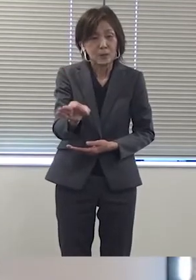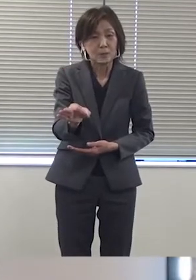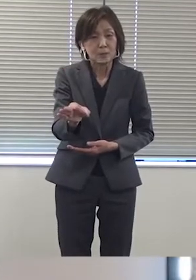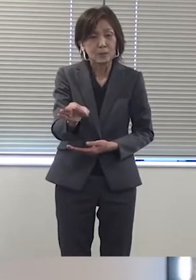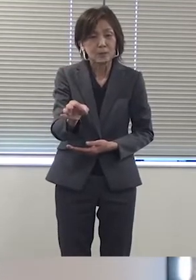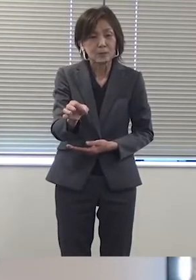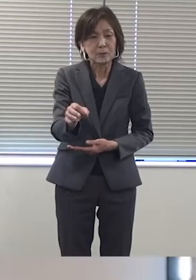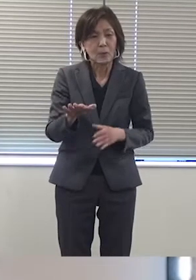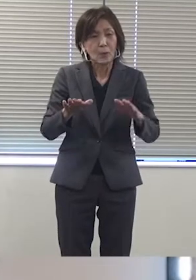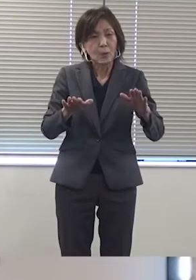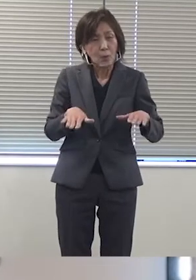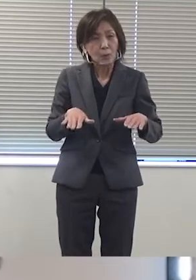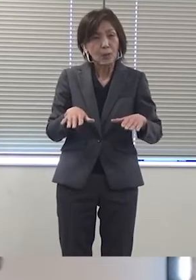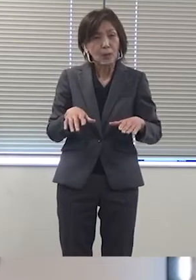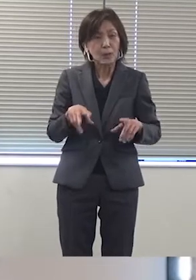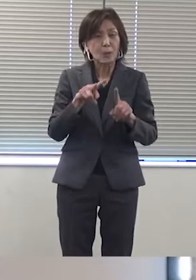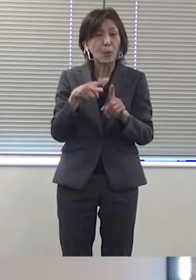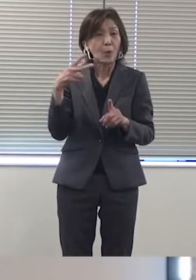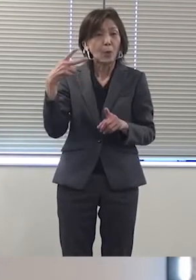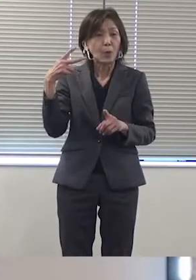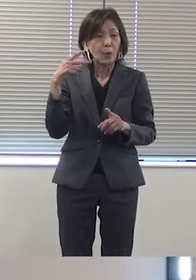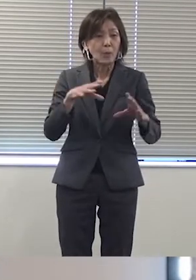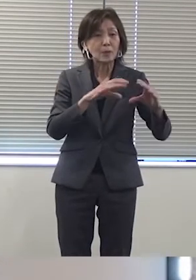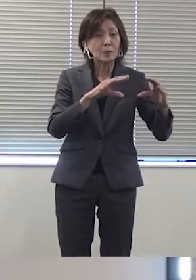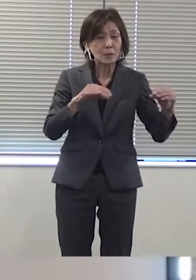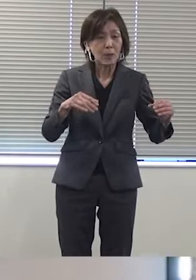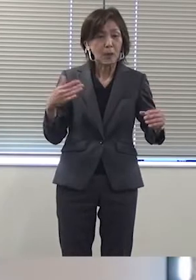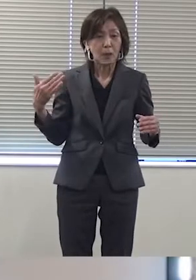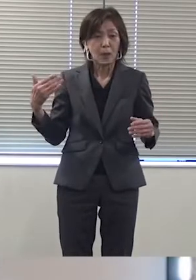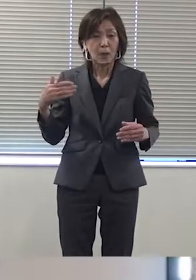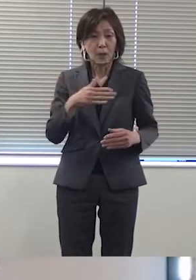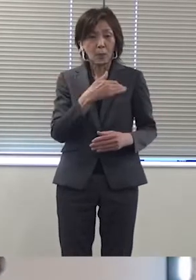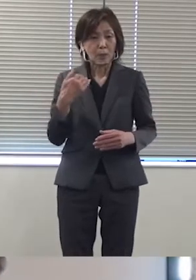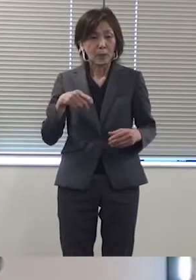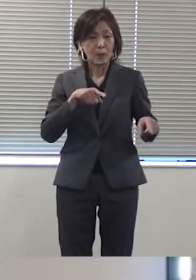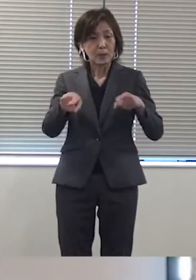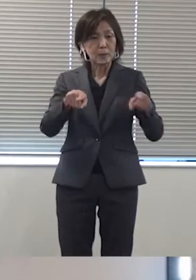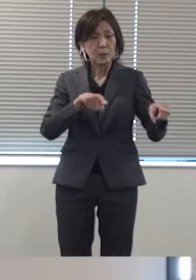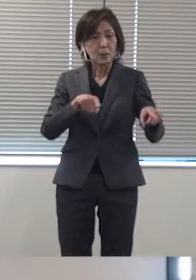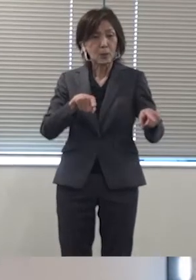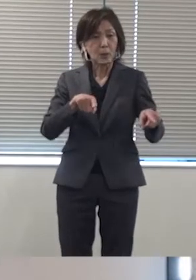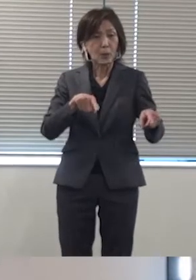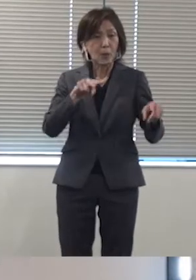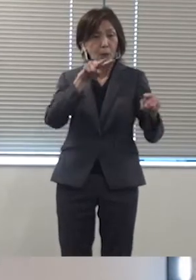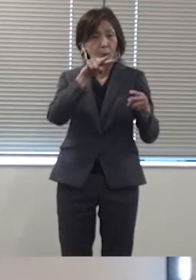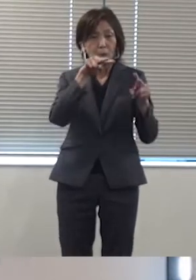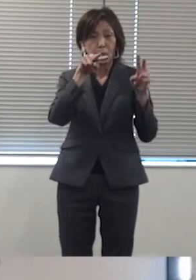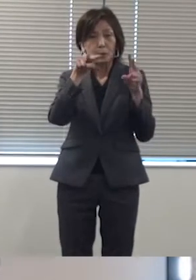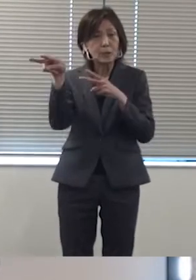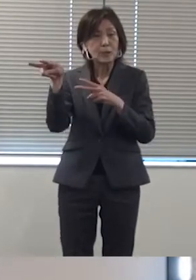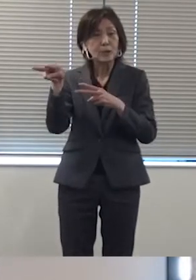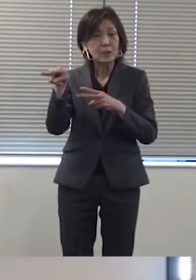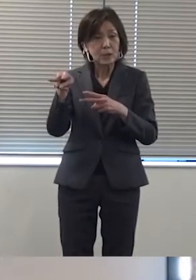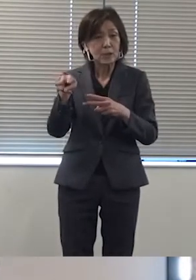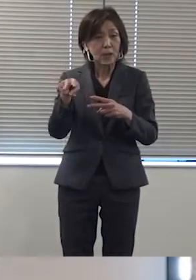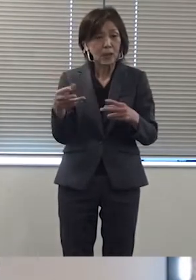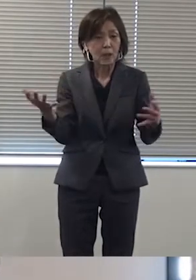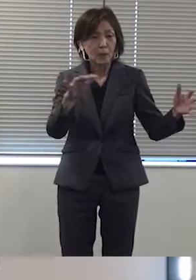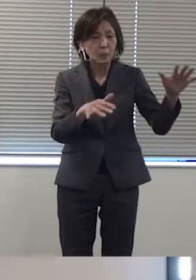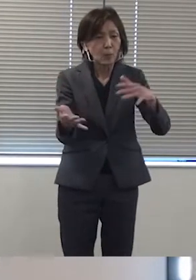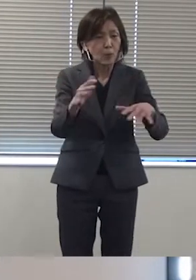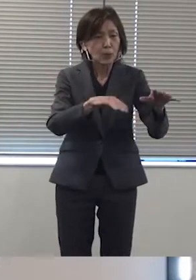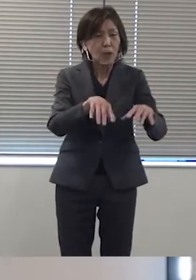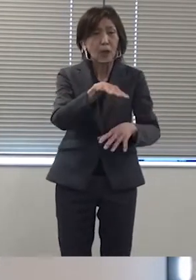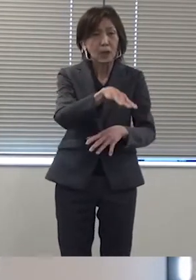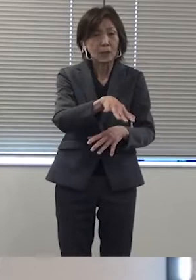に積み上げた埋め土の土砂があって、まあ、多額の経費がかかることは間違いないし、それを大執行